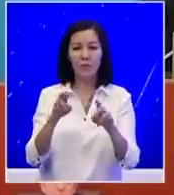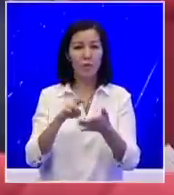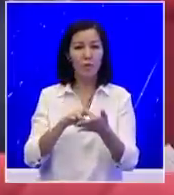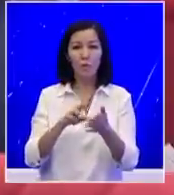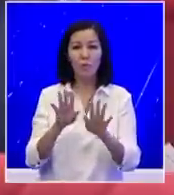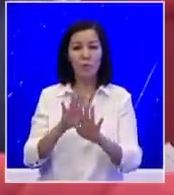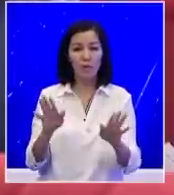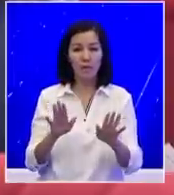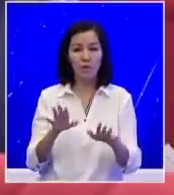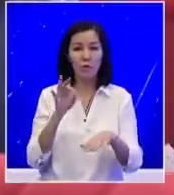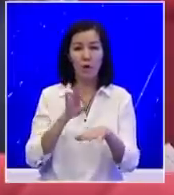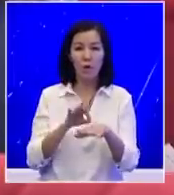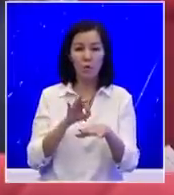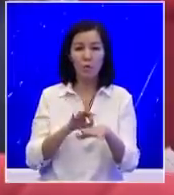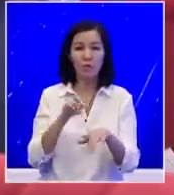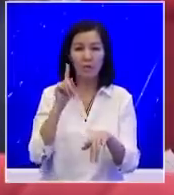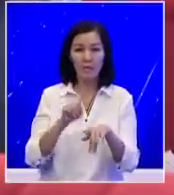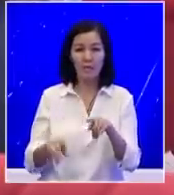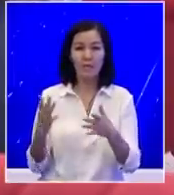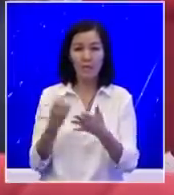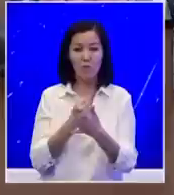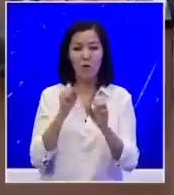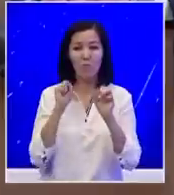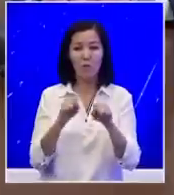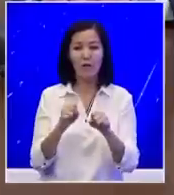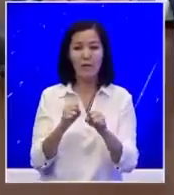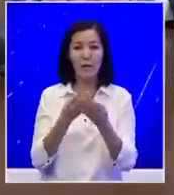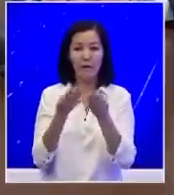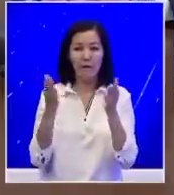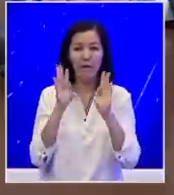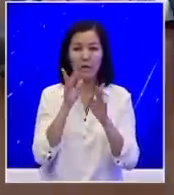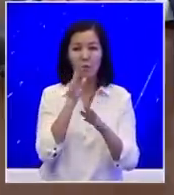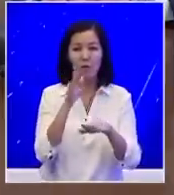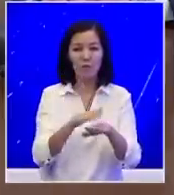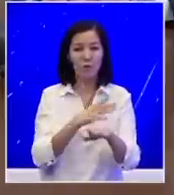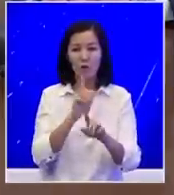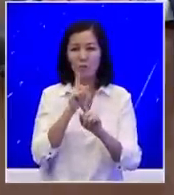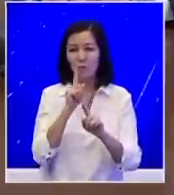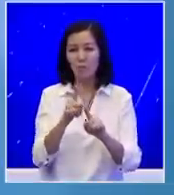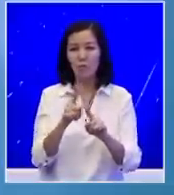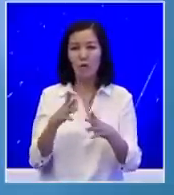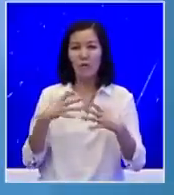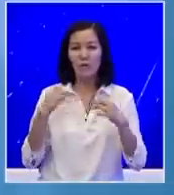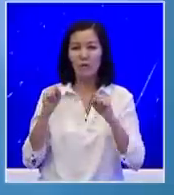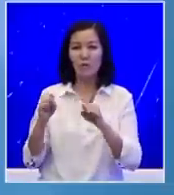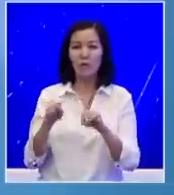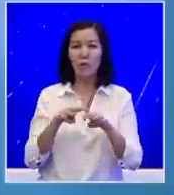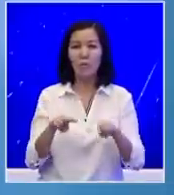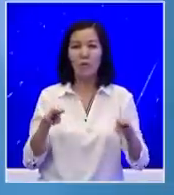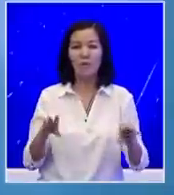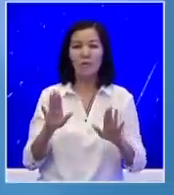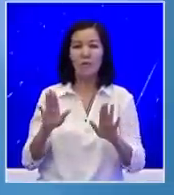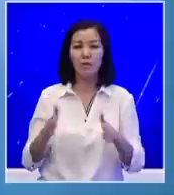тездетіп тестілесек, ауру оңай анықталады. Сәйкесінше карантин мерзімі де ұзаққа созылмайды. Бұл туралы денсаулық сақтау министрі төтенше жағдай